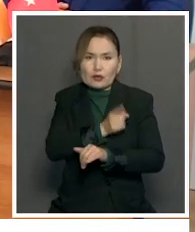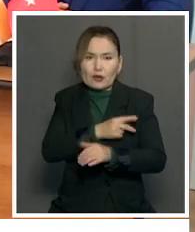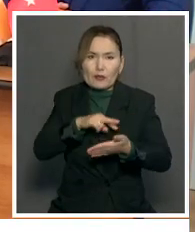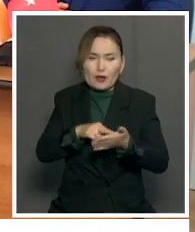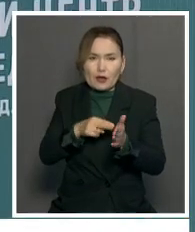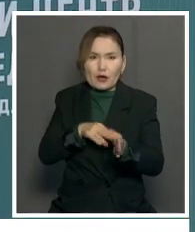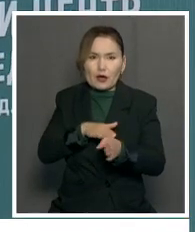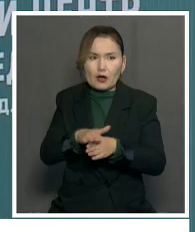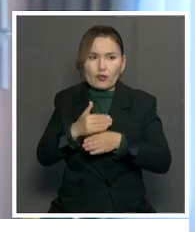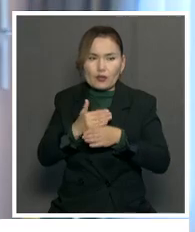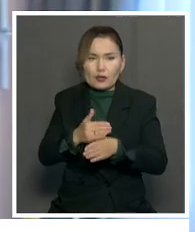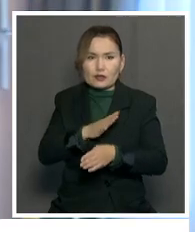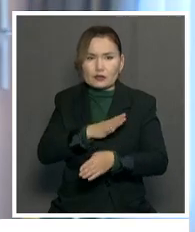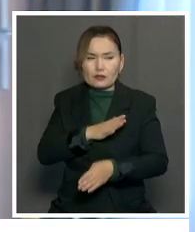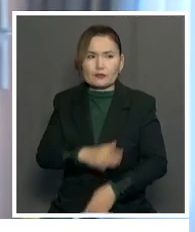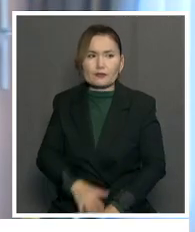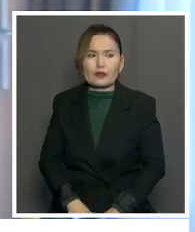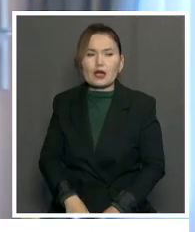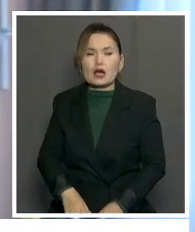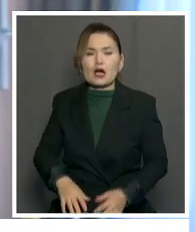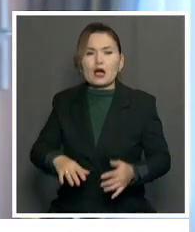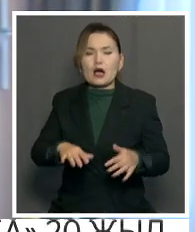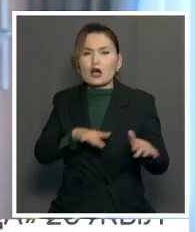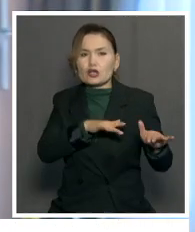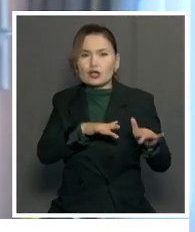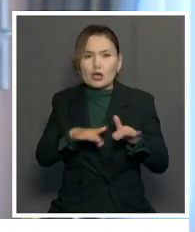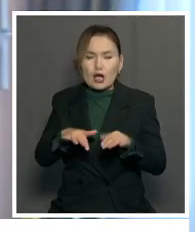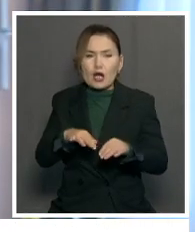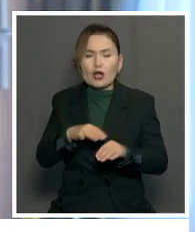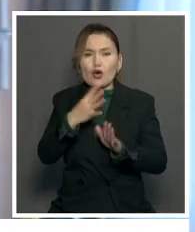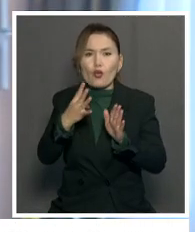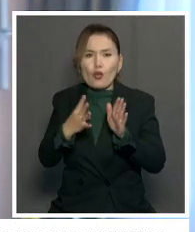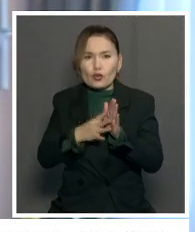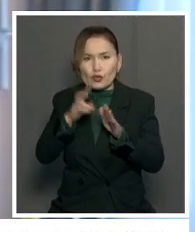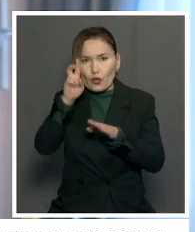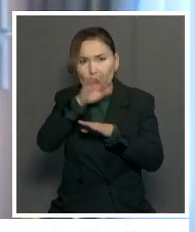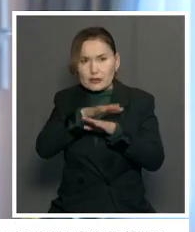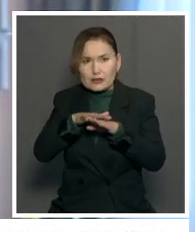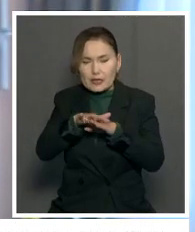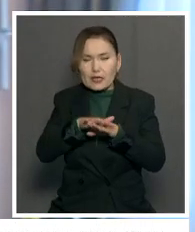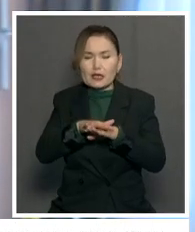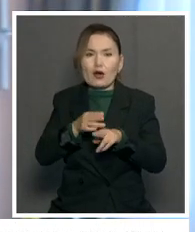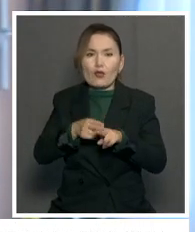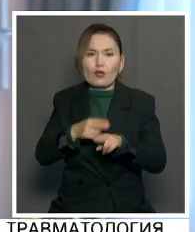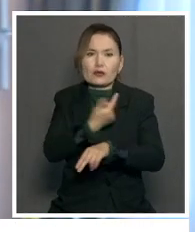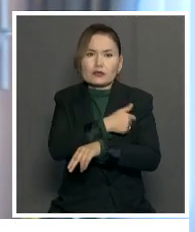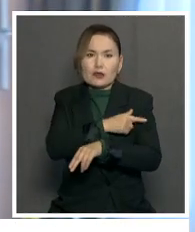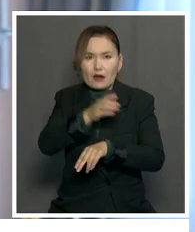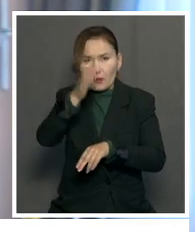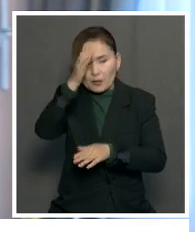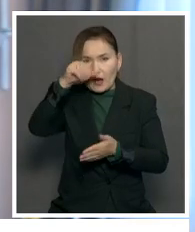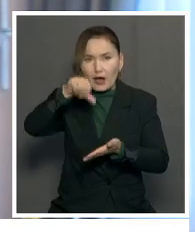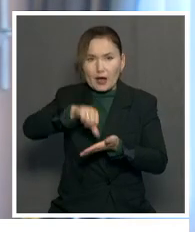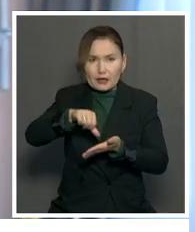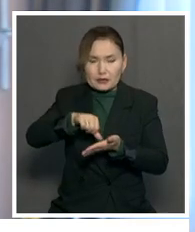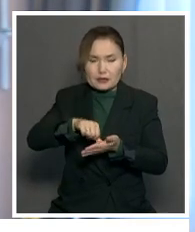көмектесу. Шараға 19 елден 100-ге жуық травматолог және ортопедия саласына еңбек етіп жүрген мамандар қатысып жатыр.